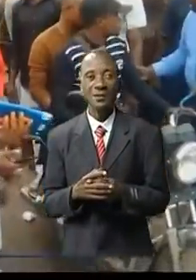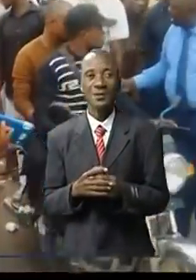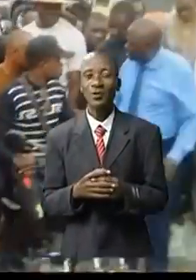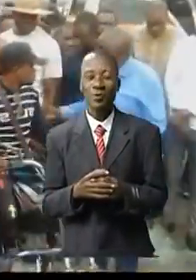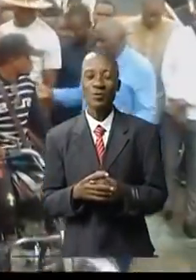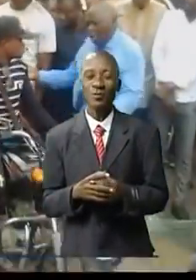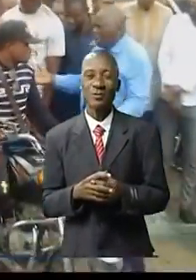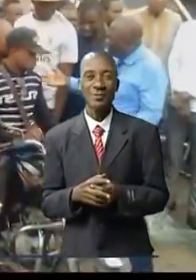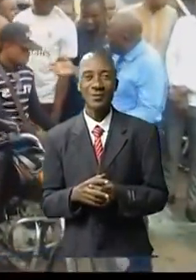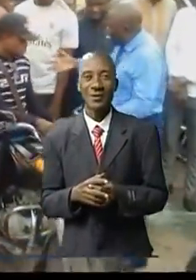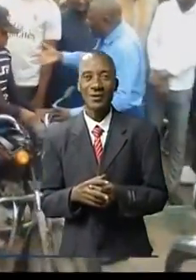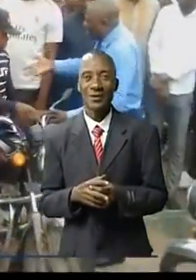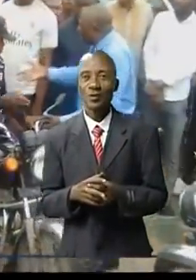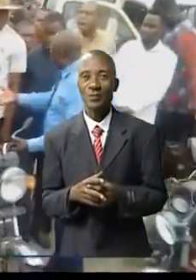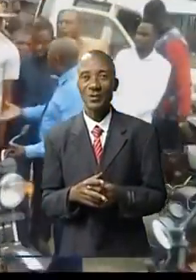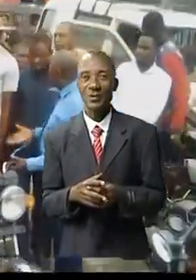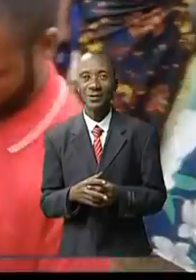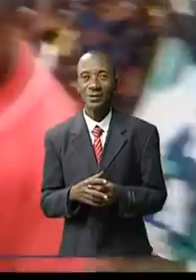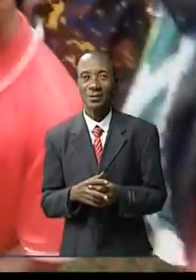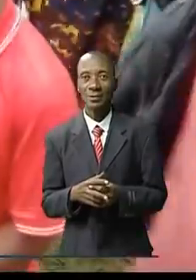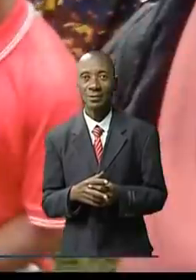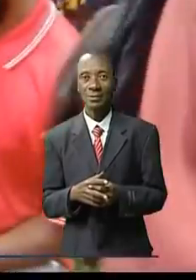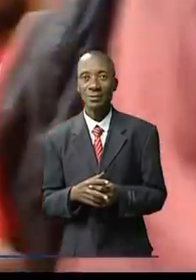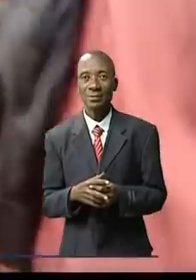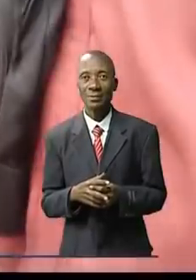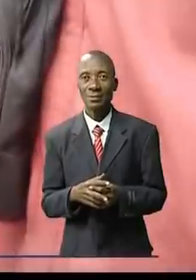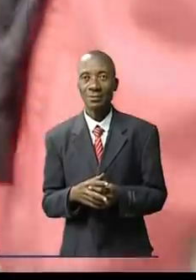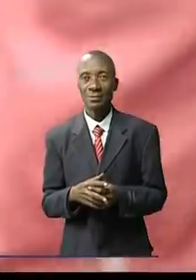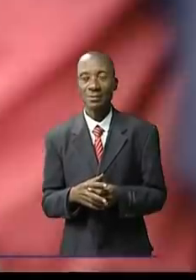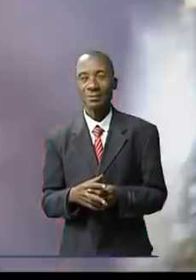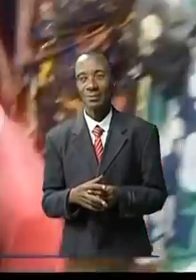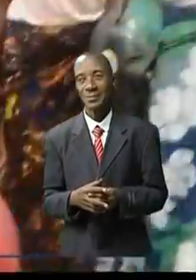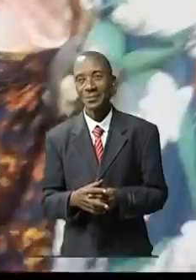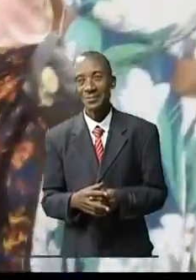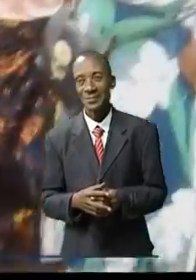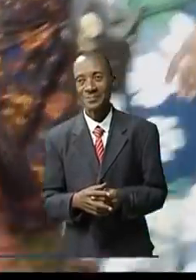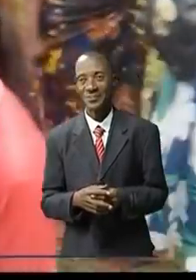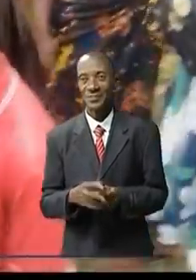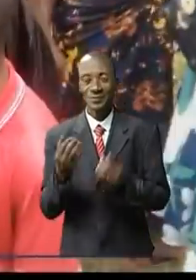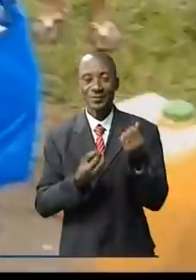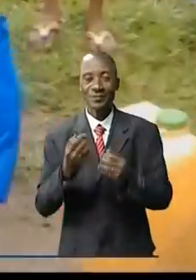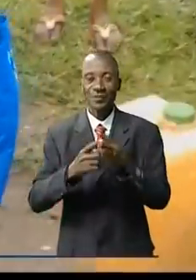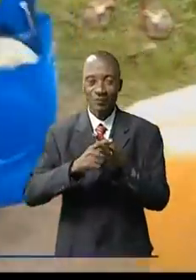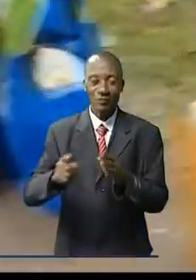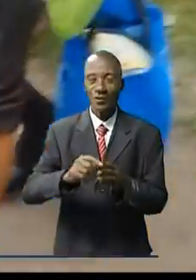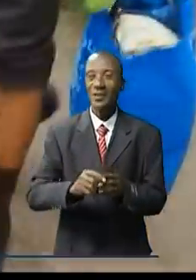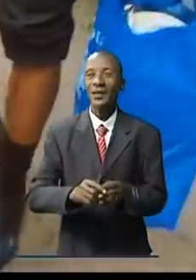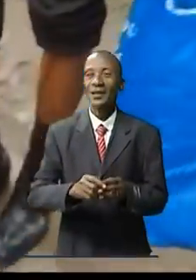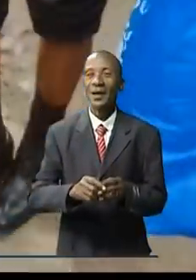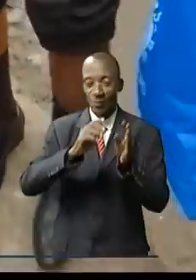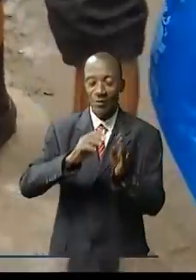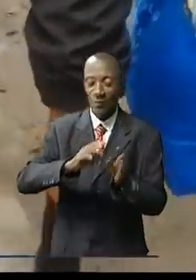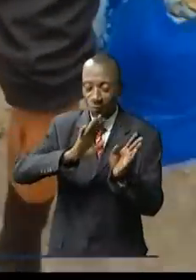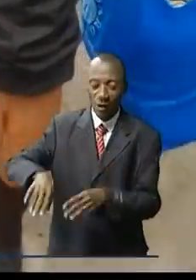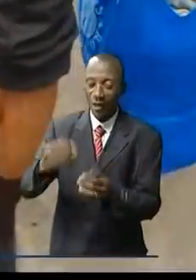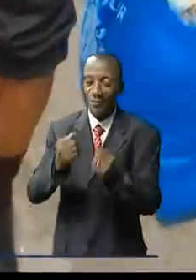la complicité des motards trouvés sur place. Des accidentés, abandonnés, ne réalisent pas encore ce qui venait de leur arriver. Les